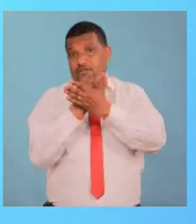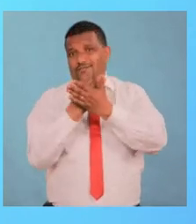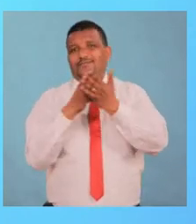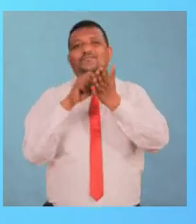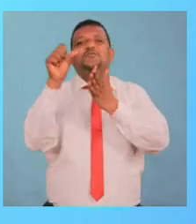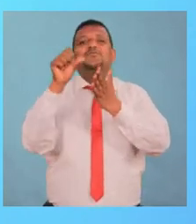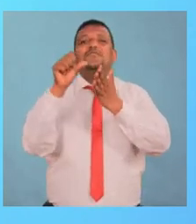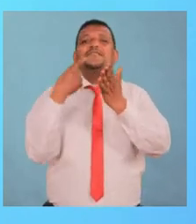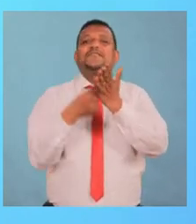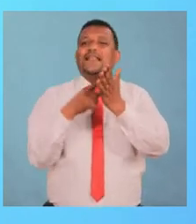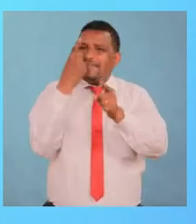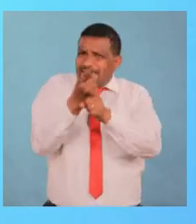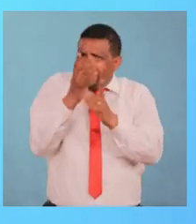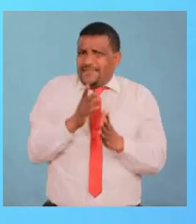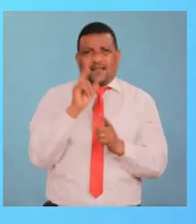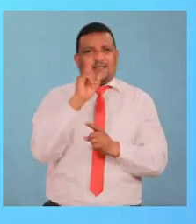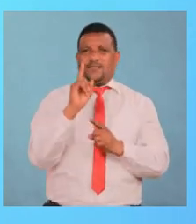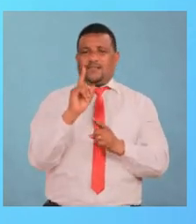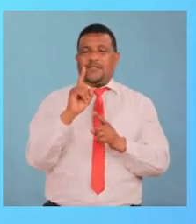सबस्क्राइब